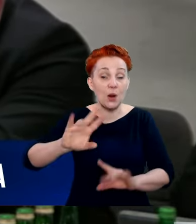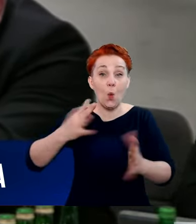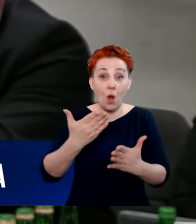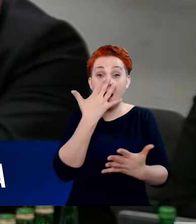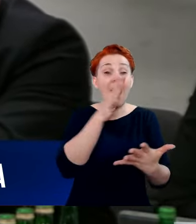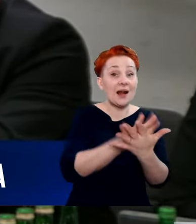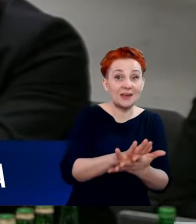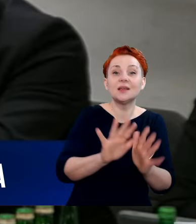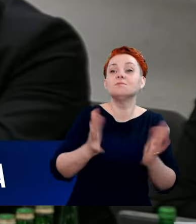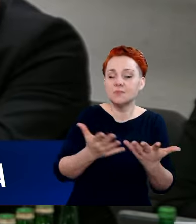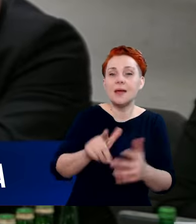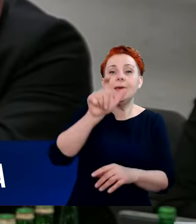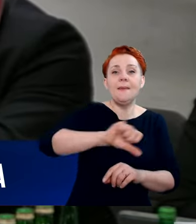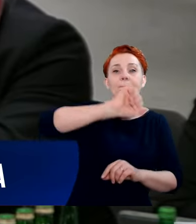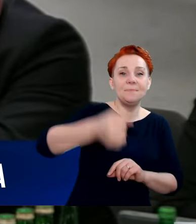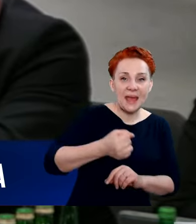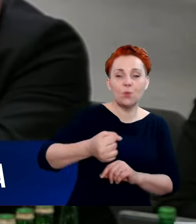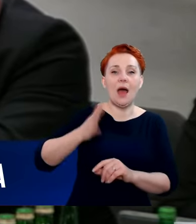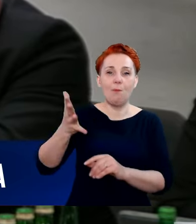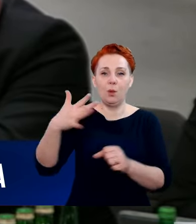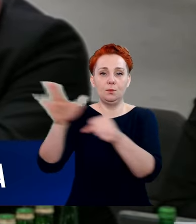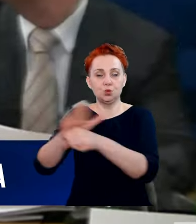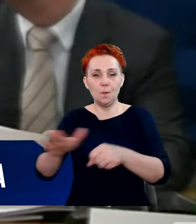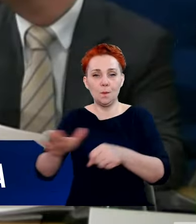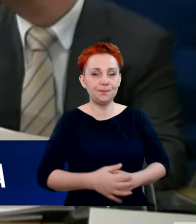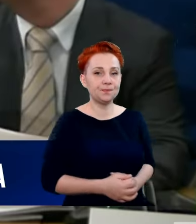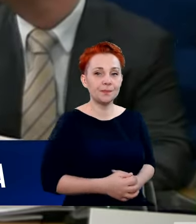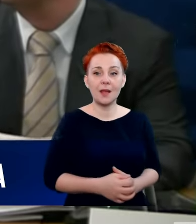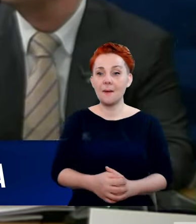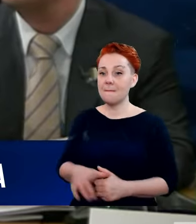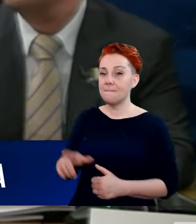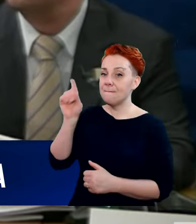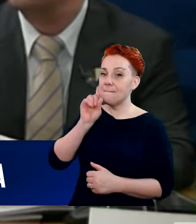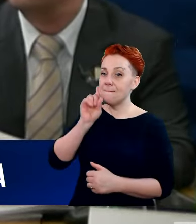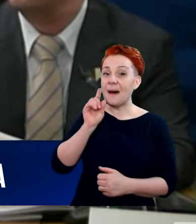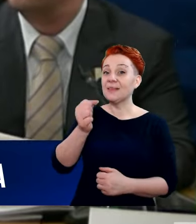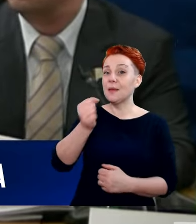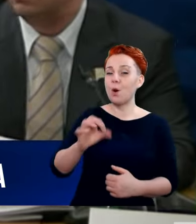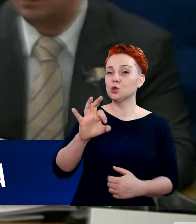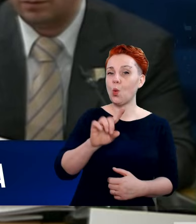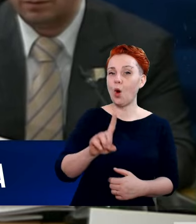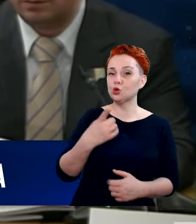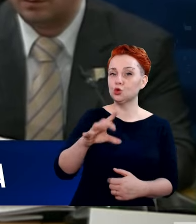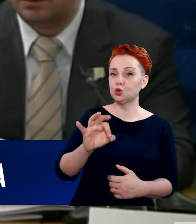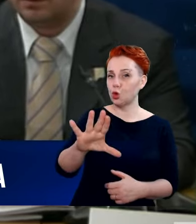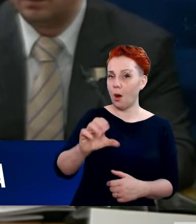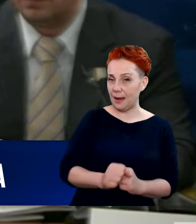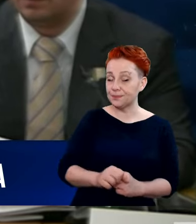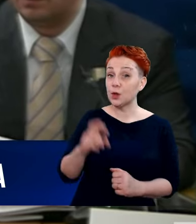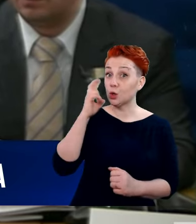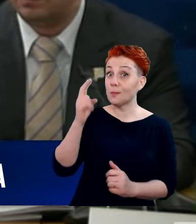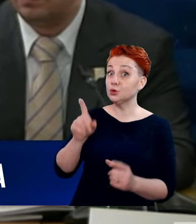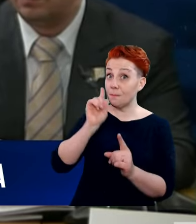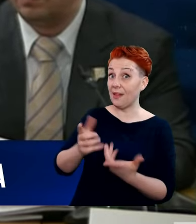później ewentualnie uzupełnienia ich, żeby być precyzyjnym. Panie pośle Ozdoba, rozumiem, że w takim razie chciałby pan, aby